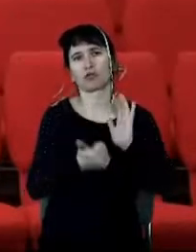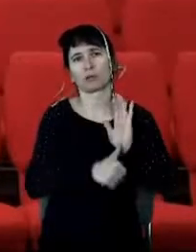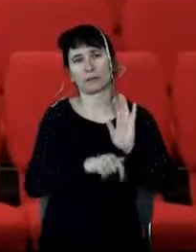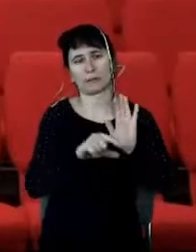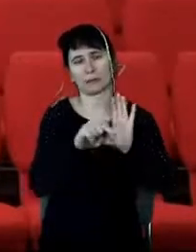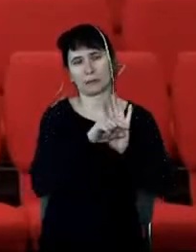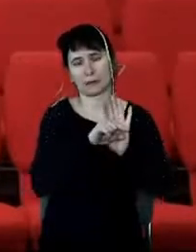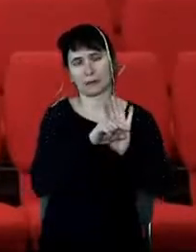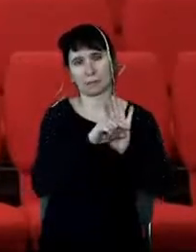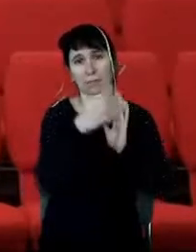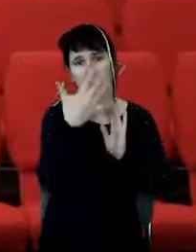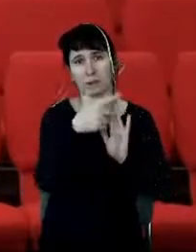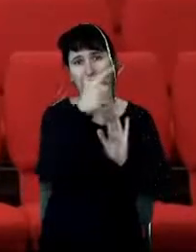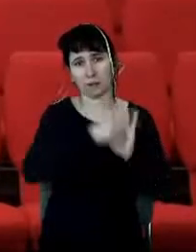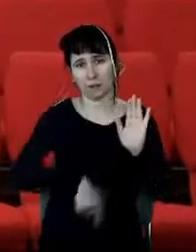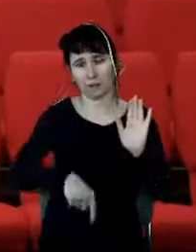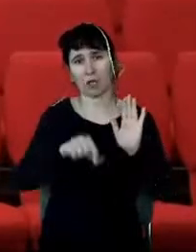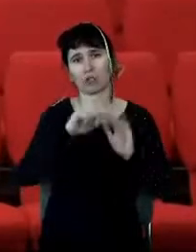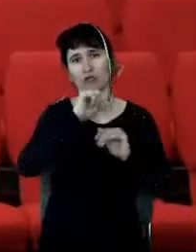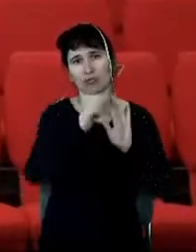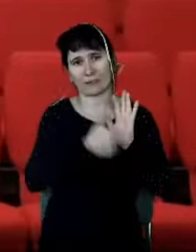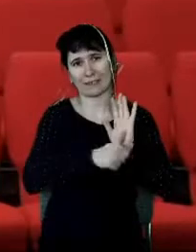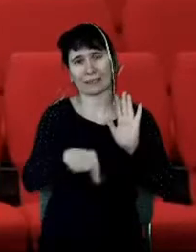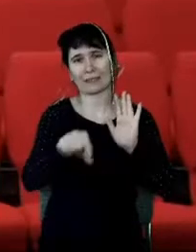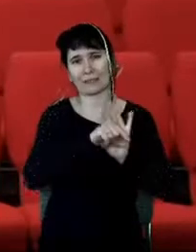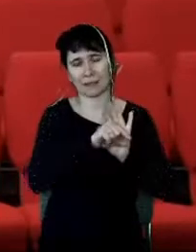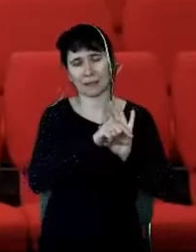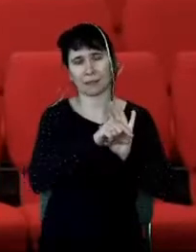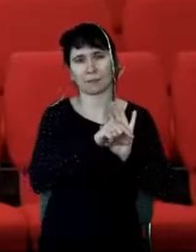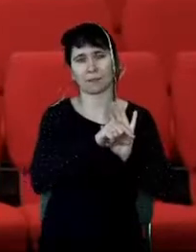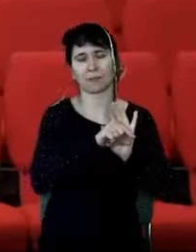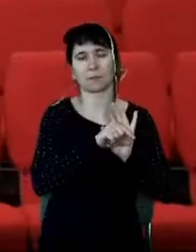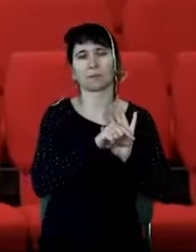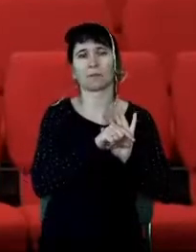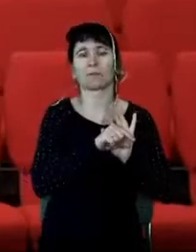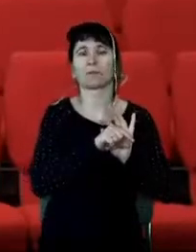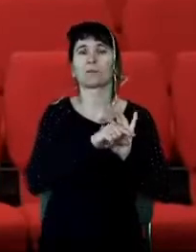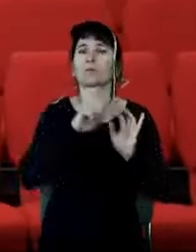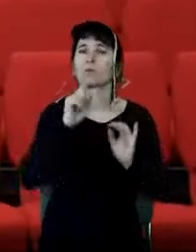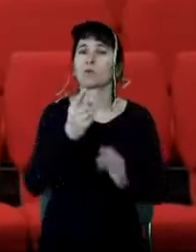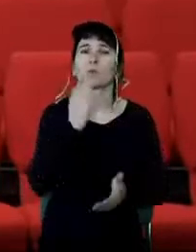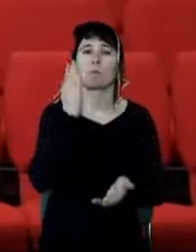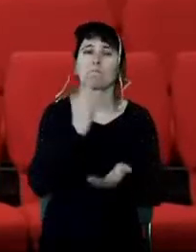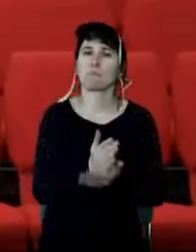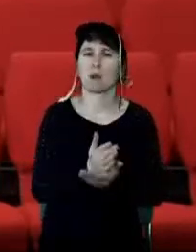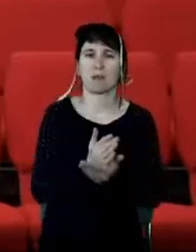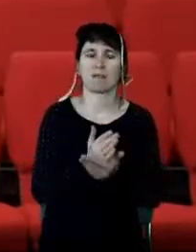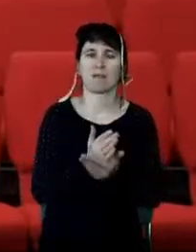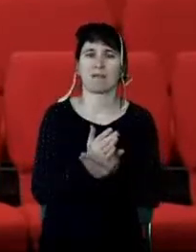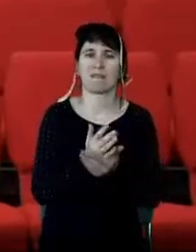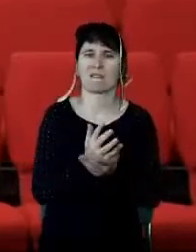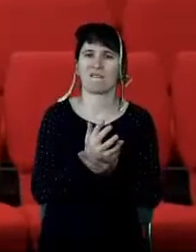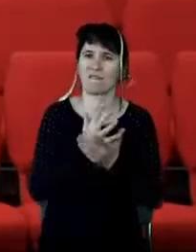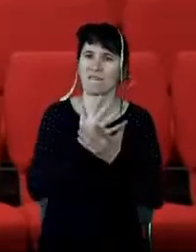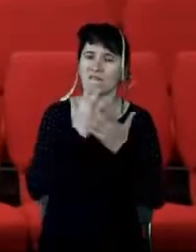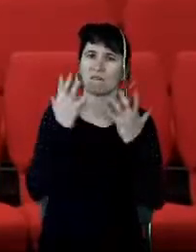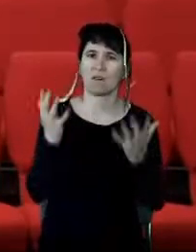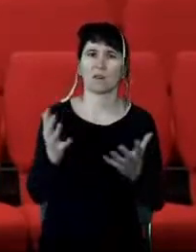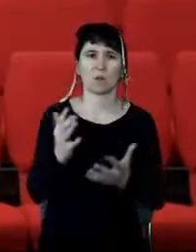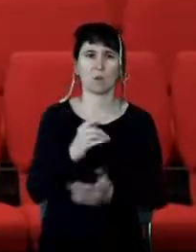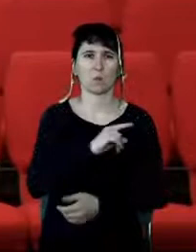16-й вірш і там друга частина віршу. Бо має велику силу